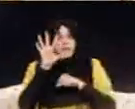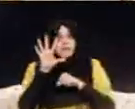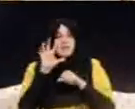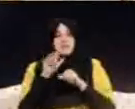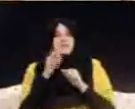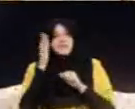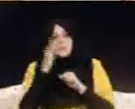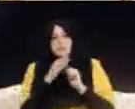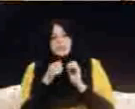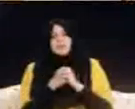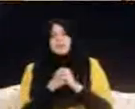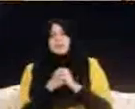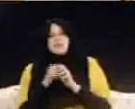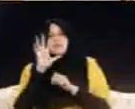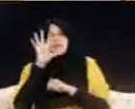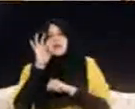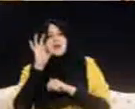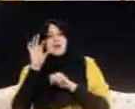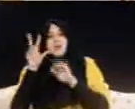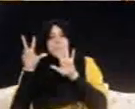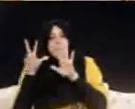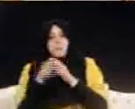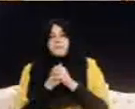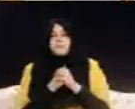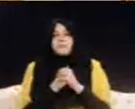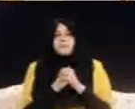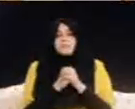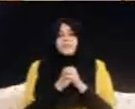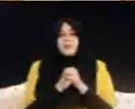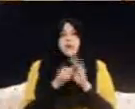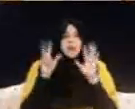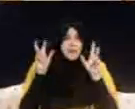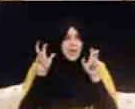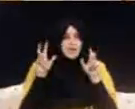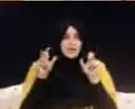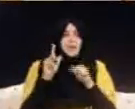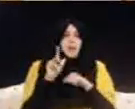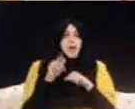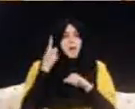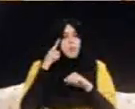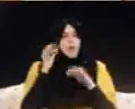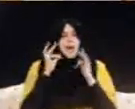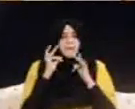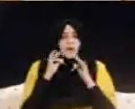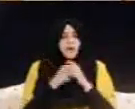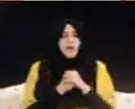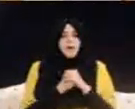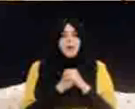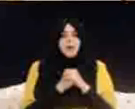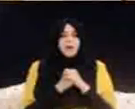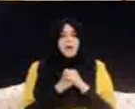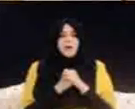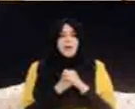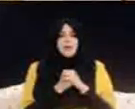المعدل والمتمم. هناك يعني نصوص قانونية تنص تتحدث أو تنص